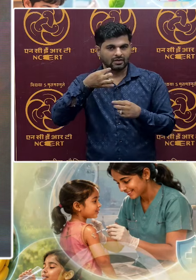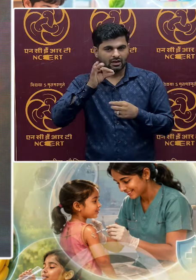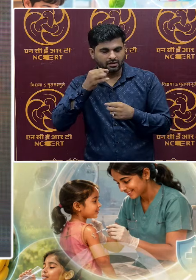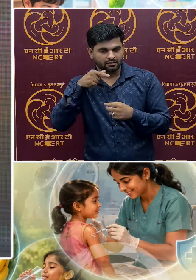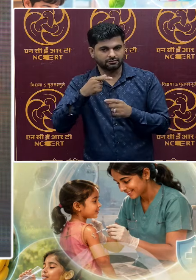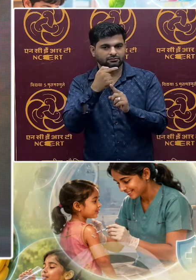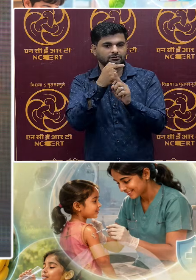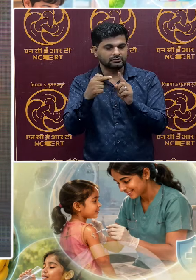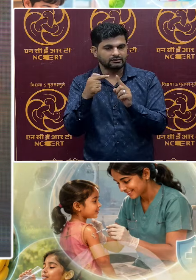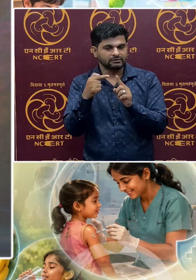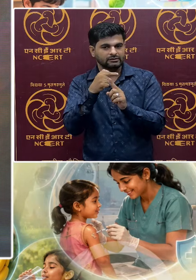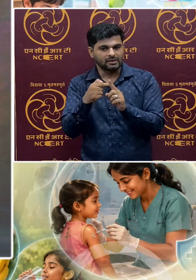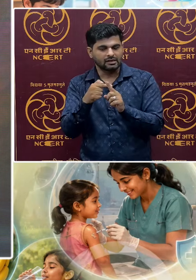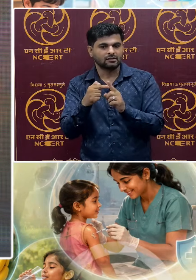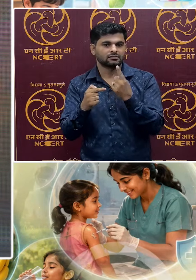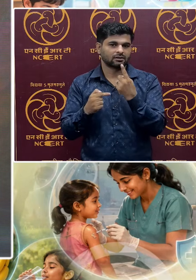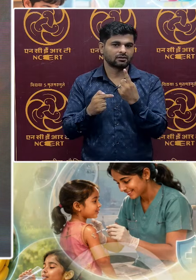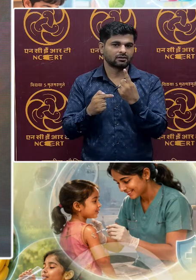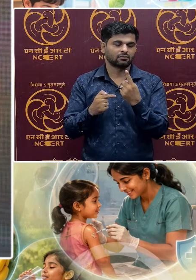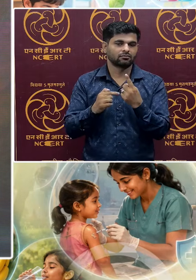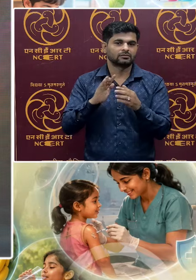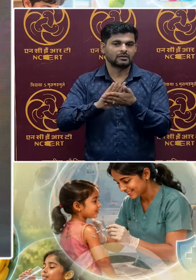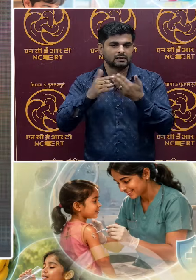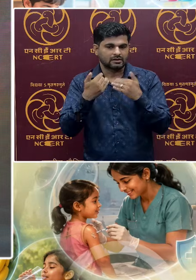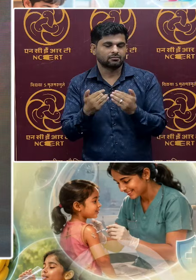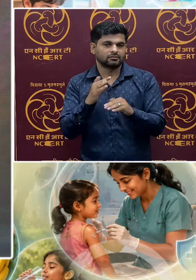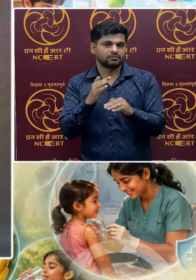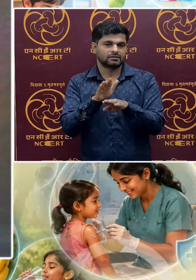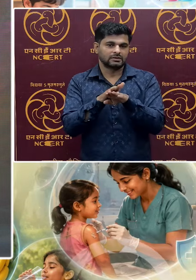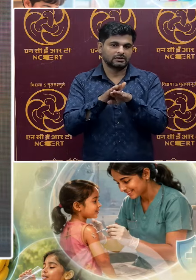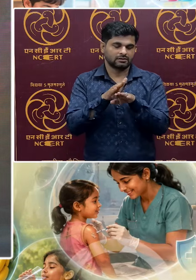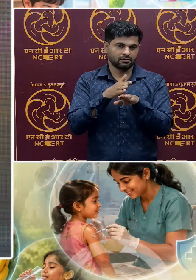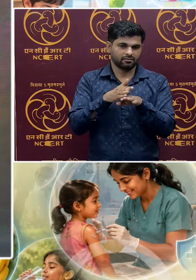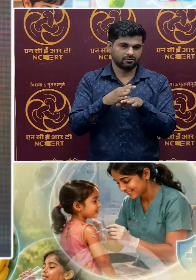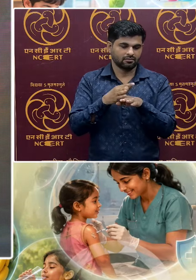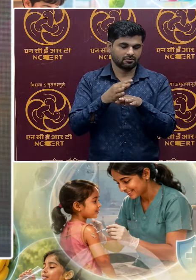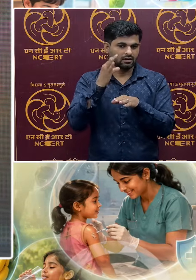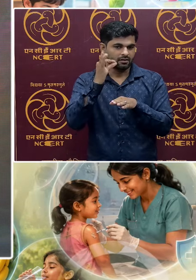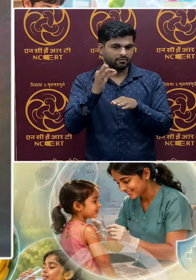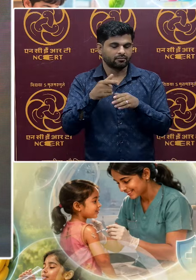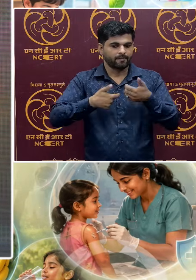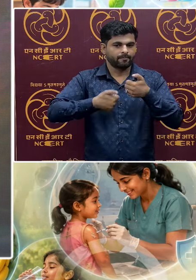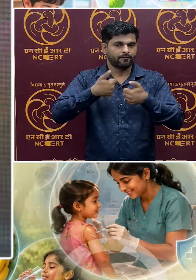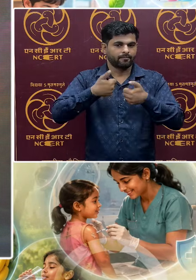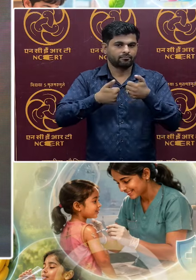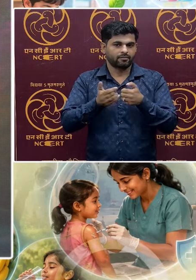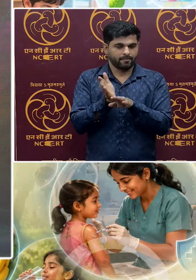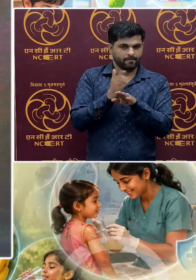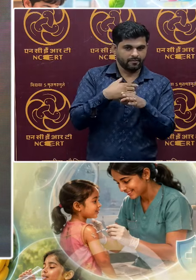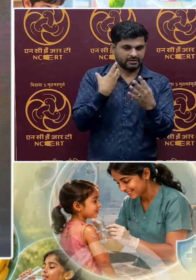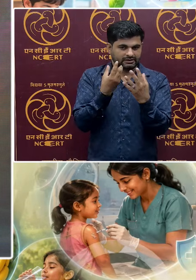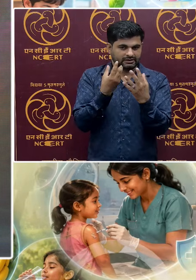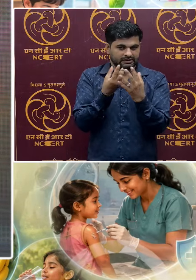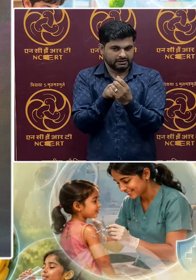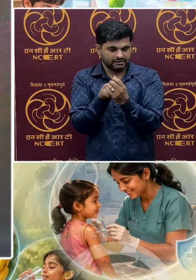अगले हफ्ते 1 कर दीजिए, और हो सकता है तो ख़त्म कर दीजिए धीरे धीरे। ज़रूरत नहीं है, क्योंकि मिल्क में अपनी शुगर है। कमिंग